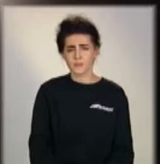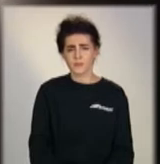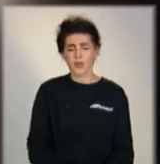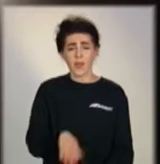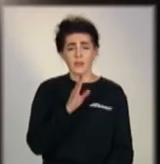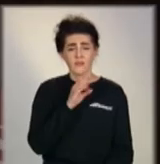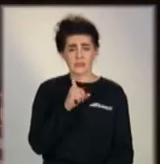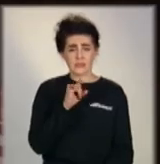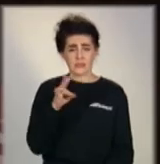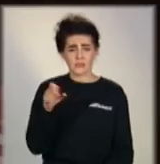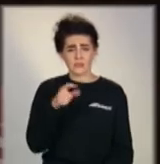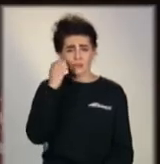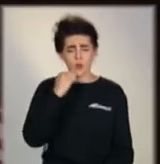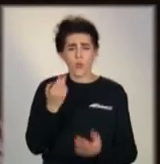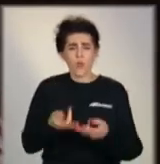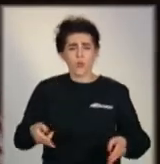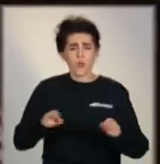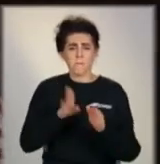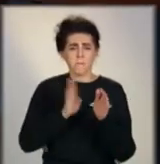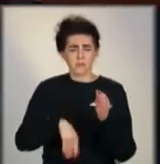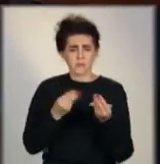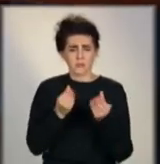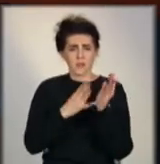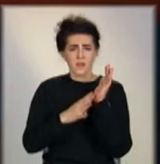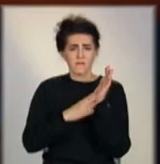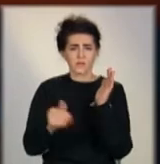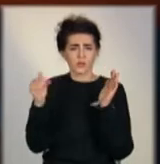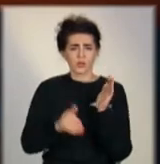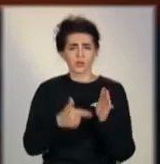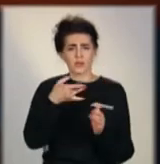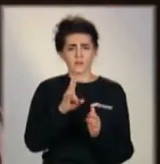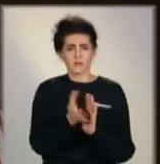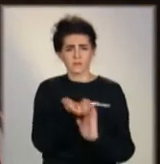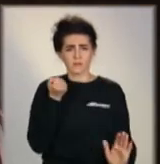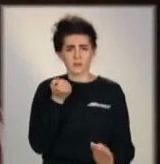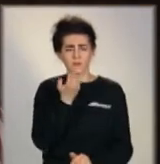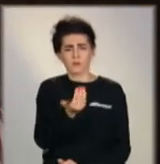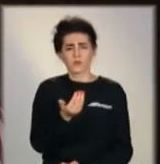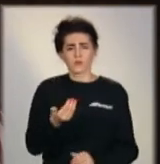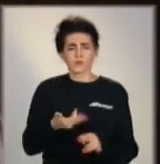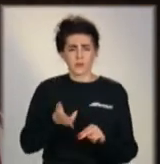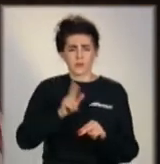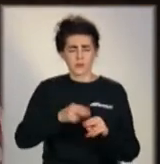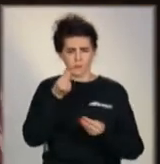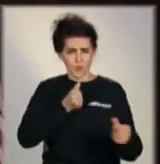Пані Зінаїда на старість залишилась без копійки. 90 тисяч гривень видурили шахраї. Ну, в общем,